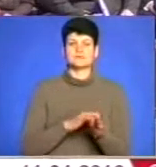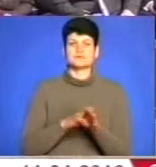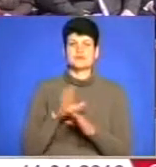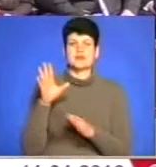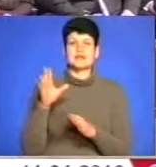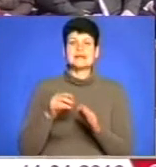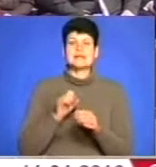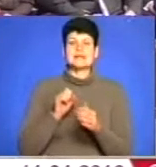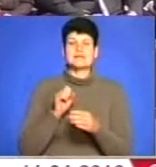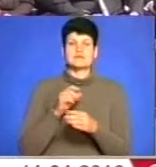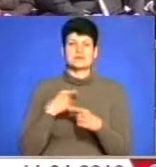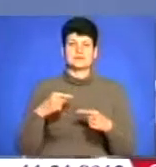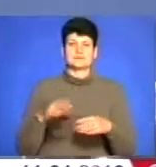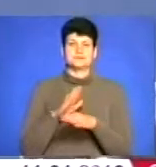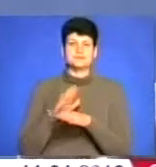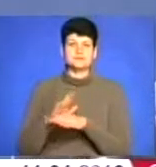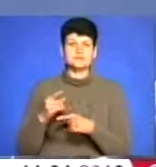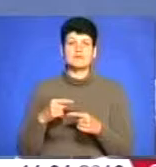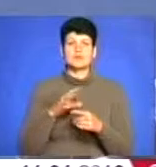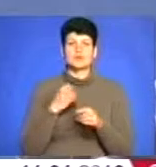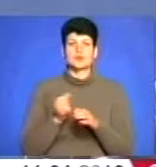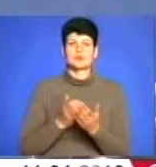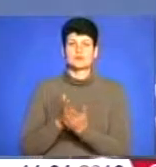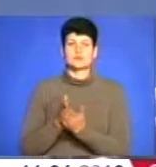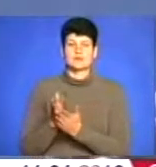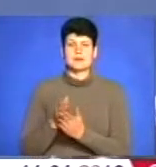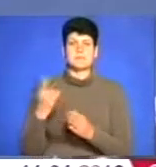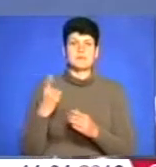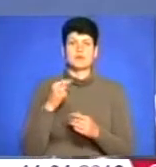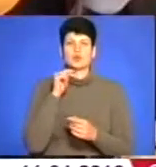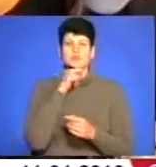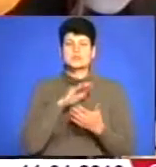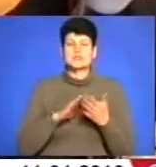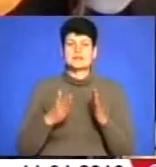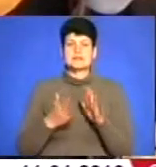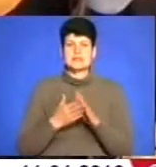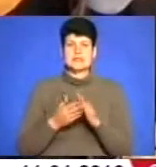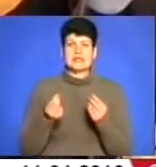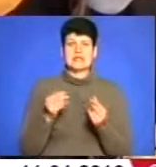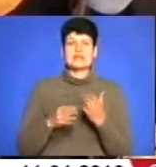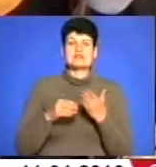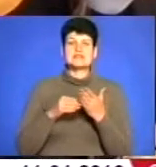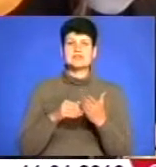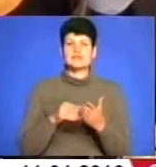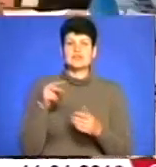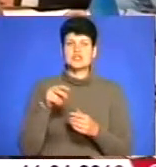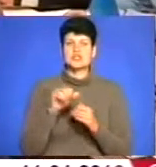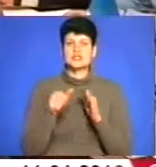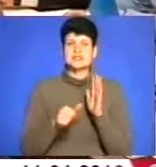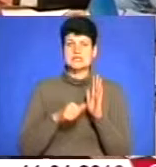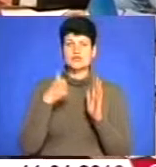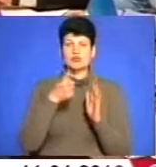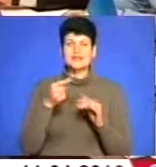поставлені цілі з кожного напрямку. Найперше – про економічну ситуацію та інвестиції. У 2016